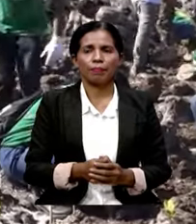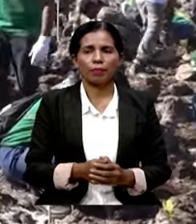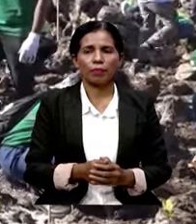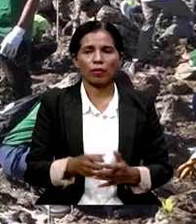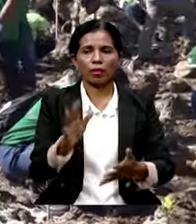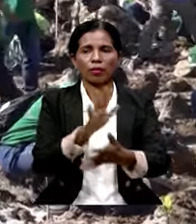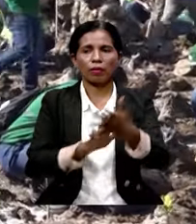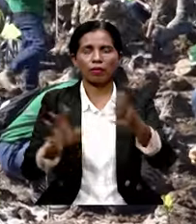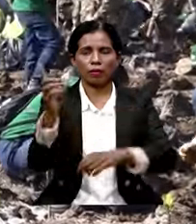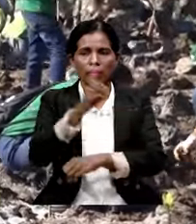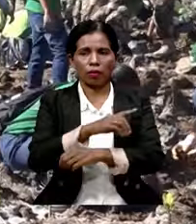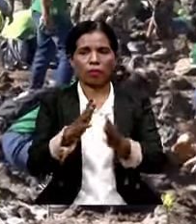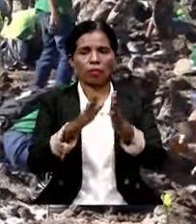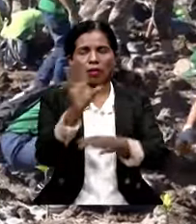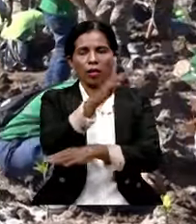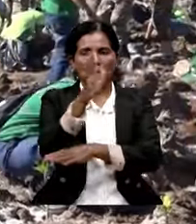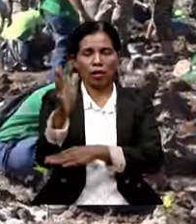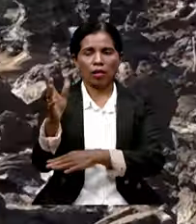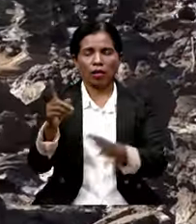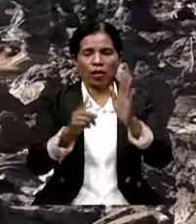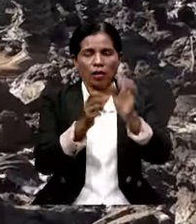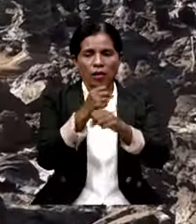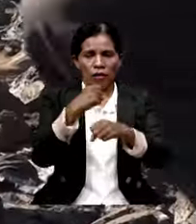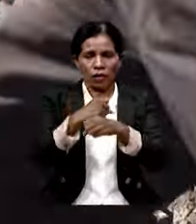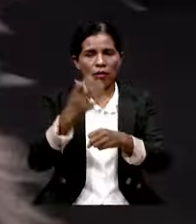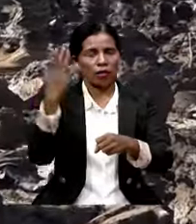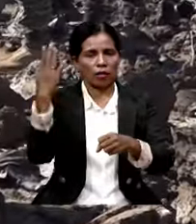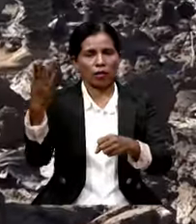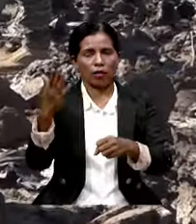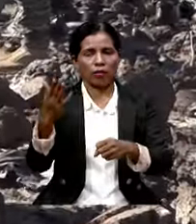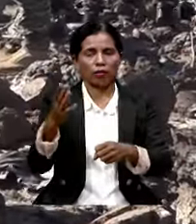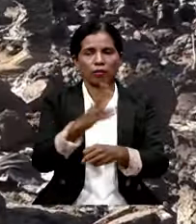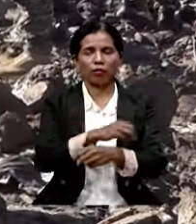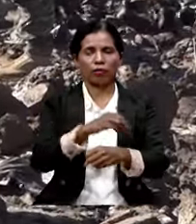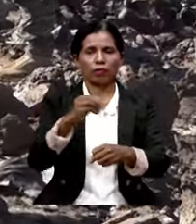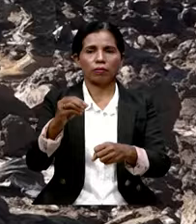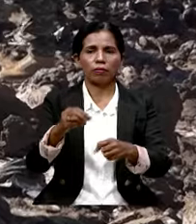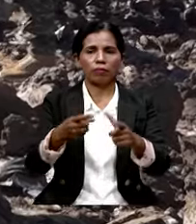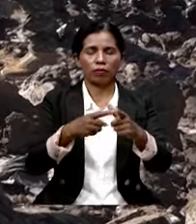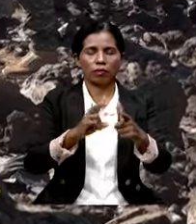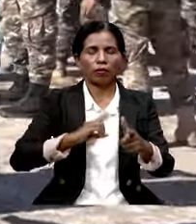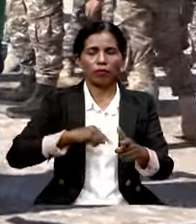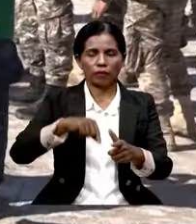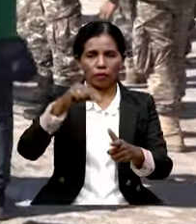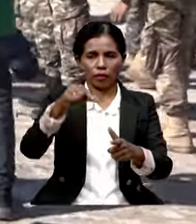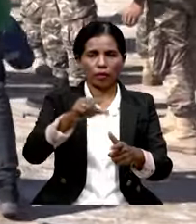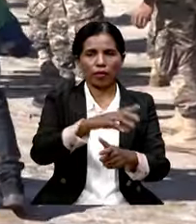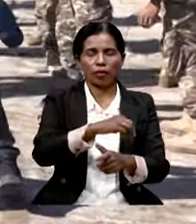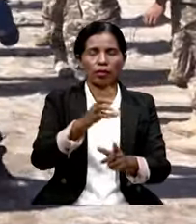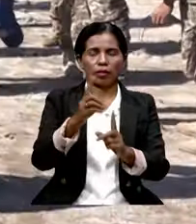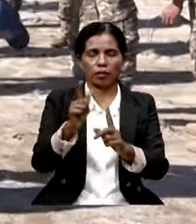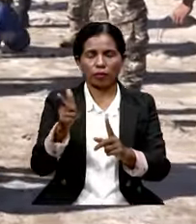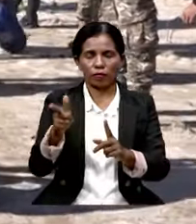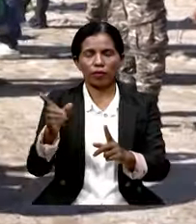selera di denor buat air parapan di nebe maksi atau halau ia buat kerbau wike kirinya. Dia ia dia bincis dia